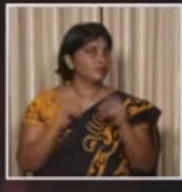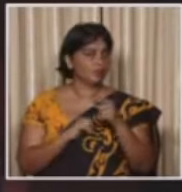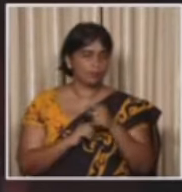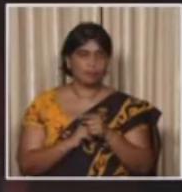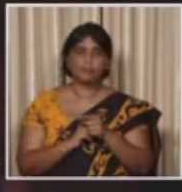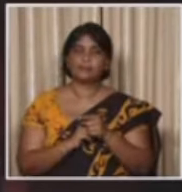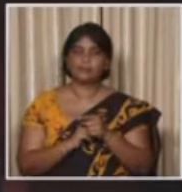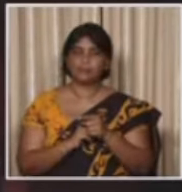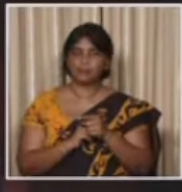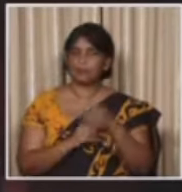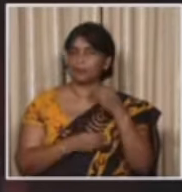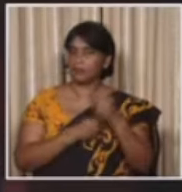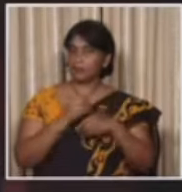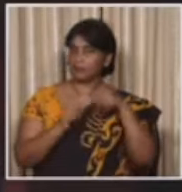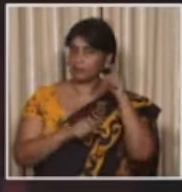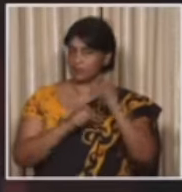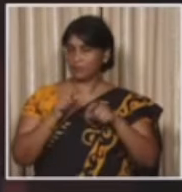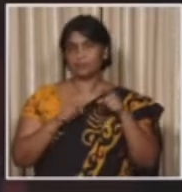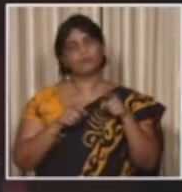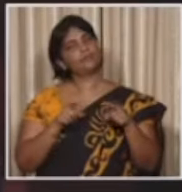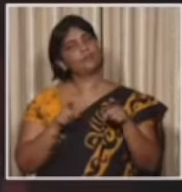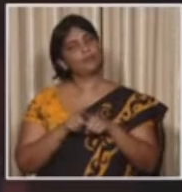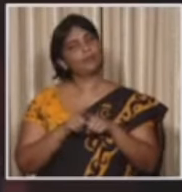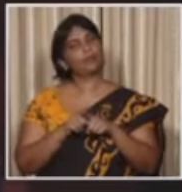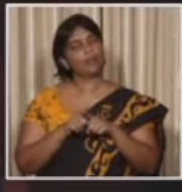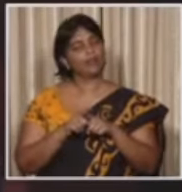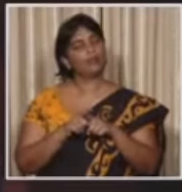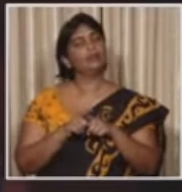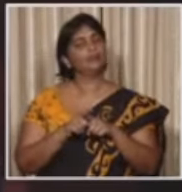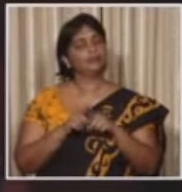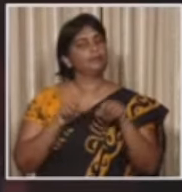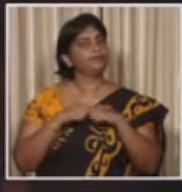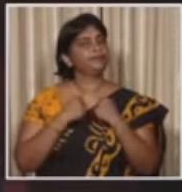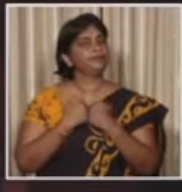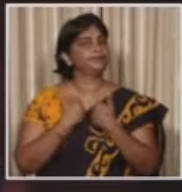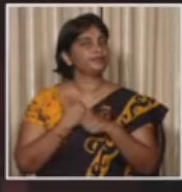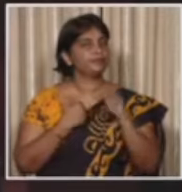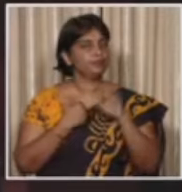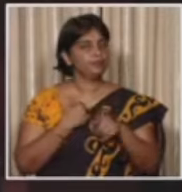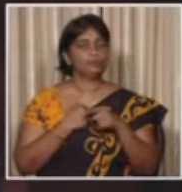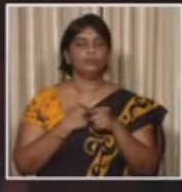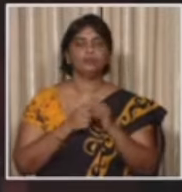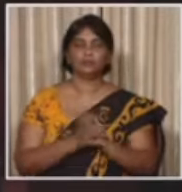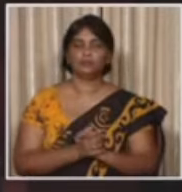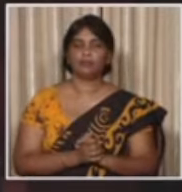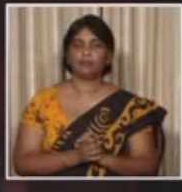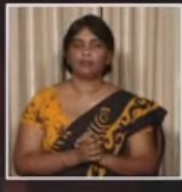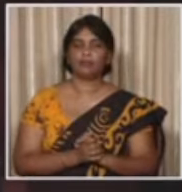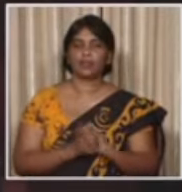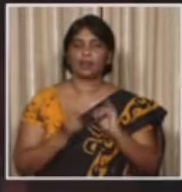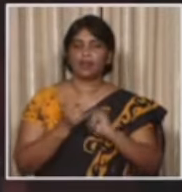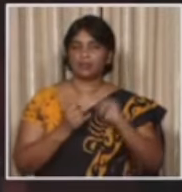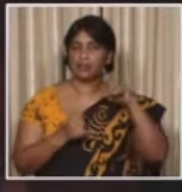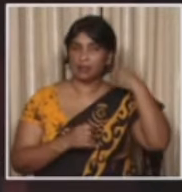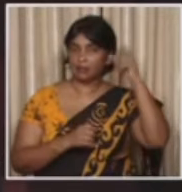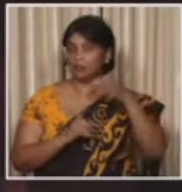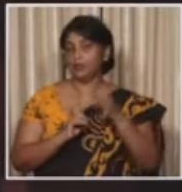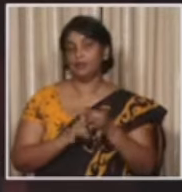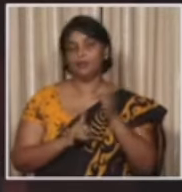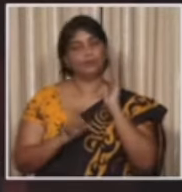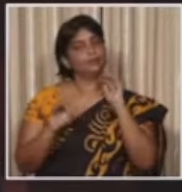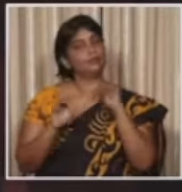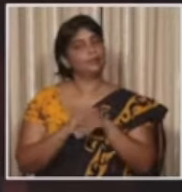පරිමාණයේ කර්මාන්තකරුවන්ගේ ඒ ව්‍යවසායක සංගමයේ නිර්මාණය වුණා. ශෂිකා මැතිනිය ඒකේ